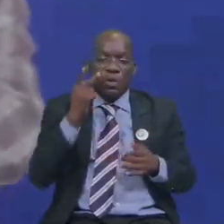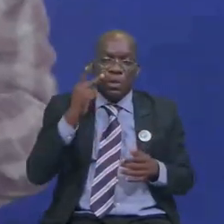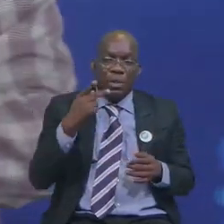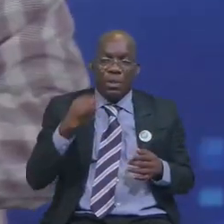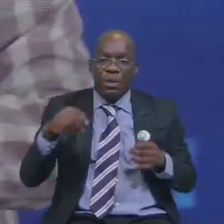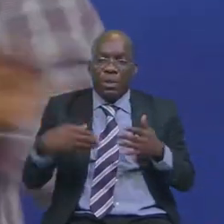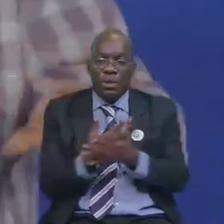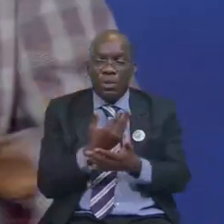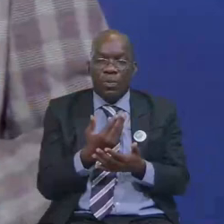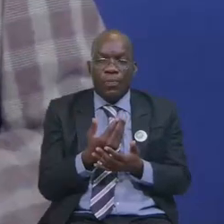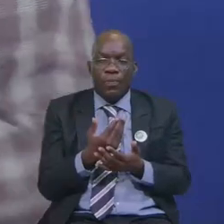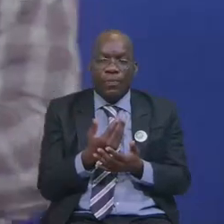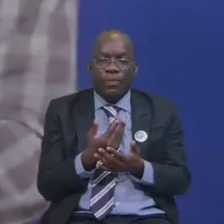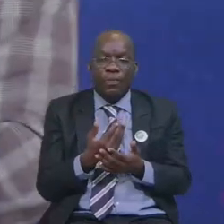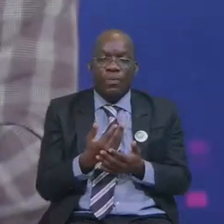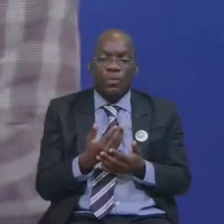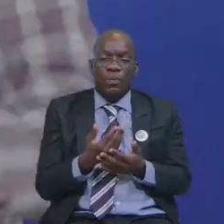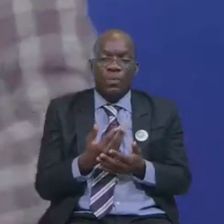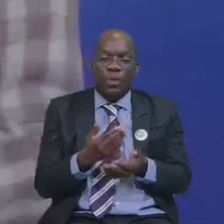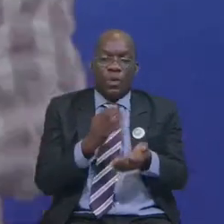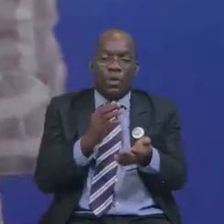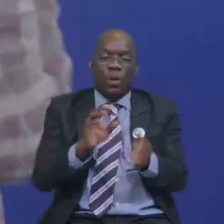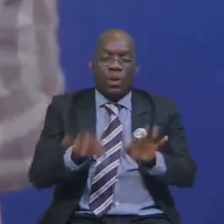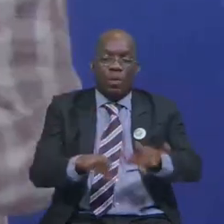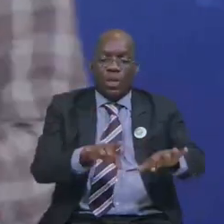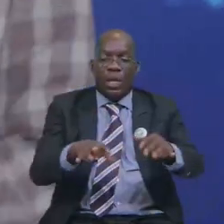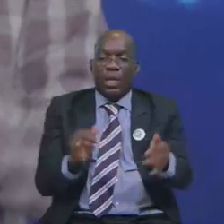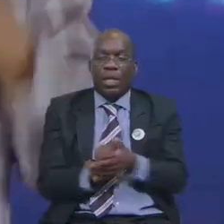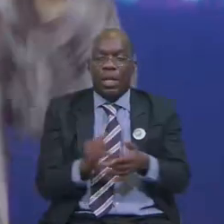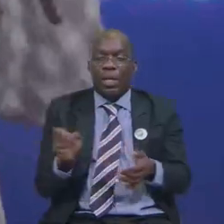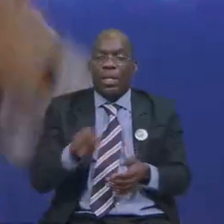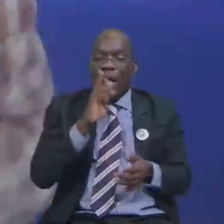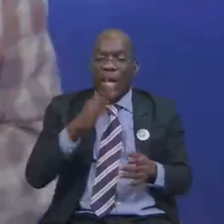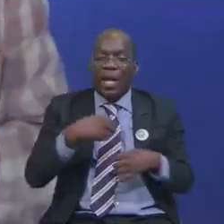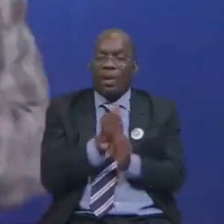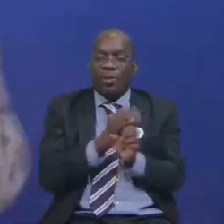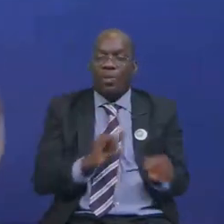vous voyez les ordinateurs qu'il fabrique maintenant et nous avons l'Internet